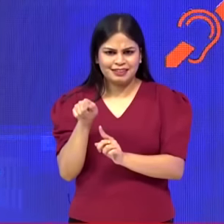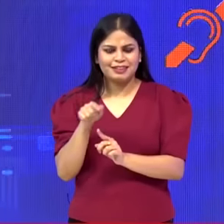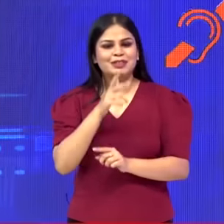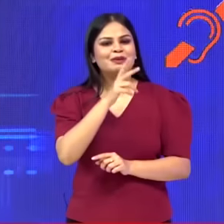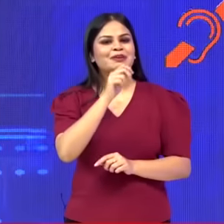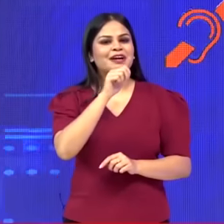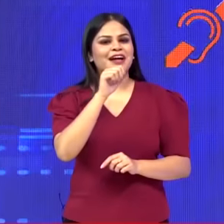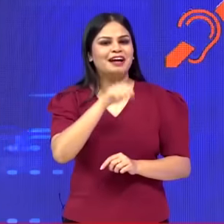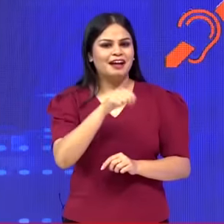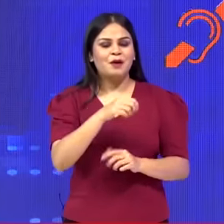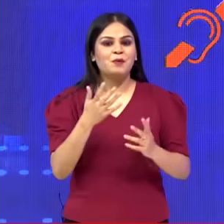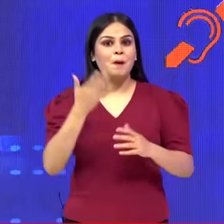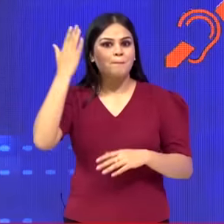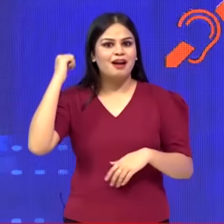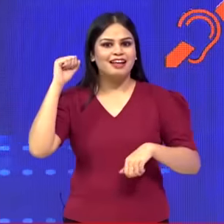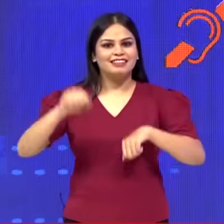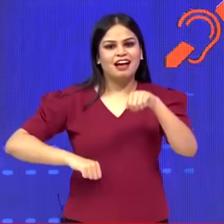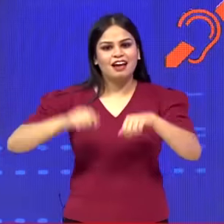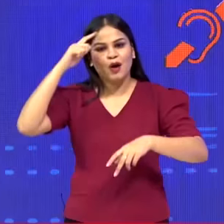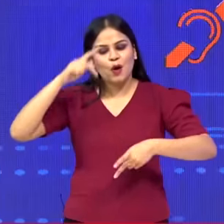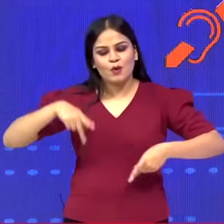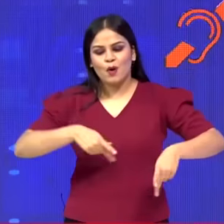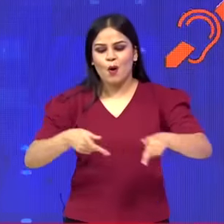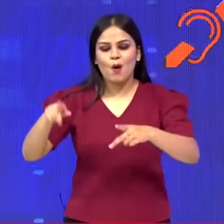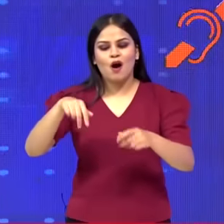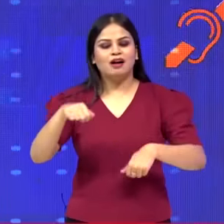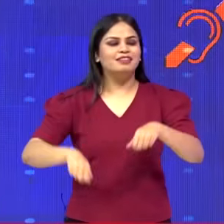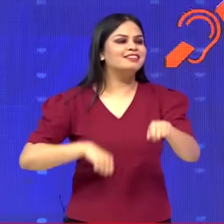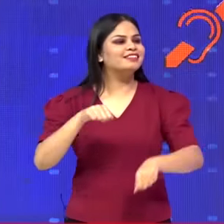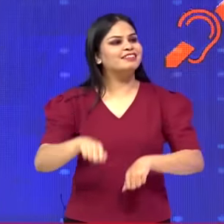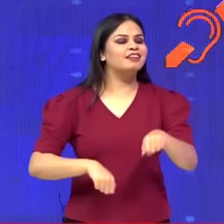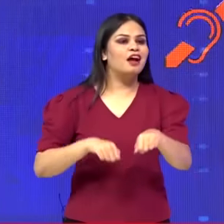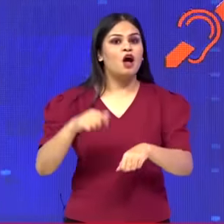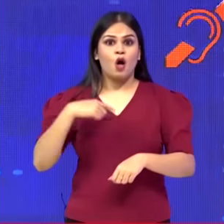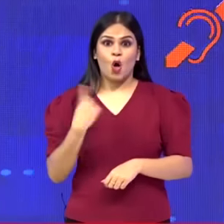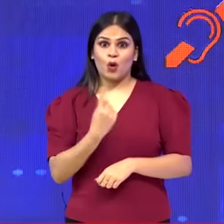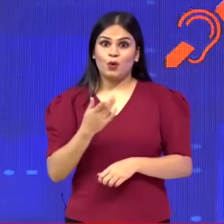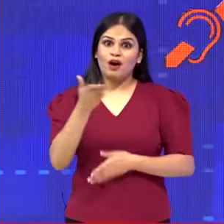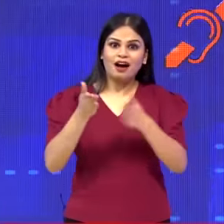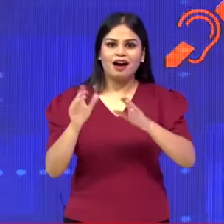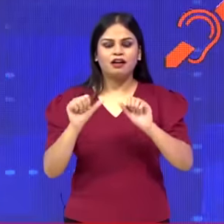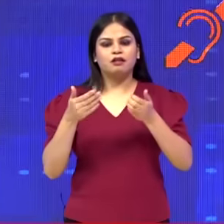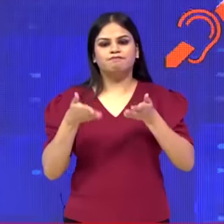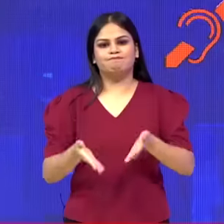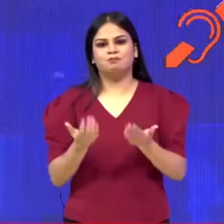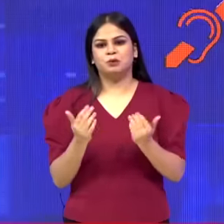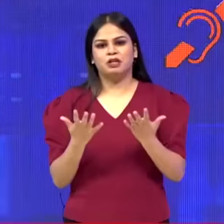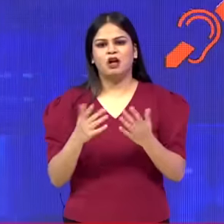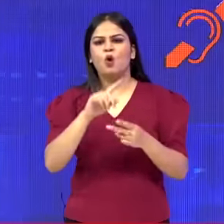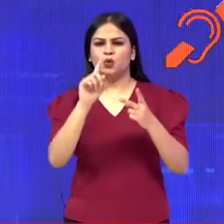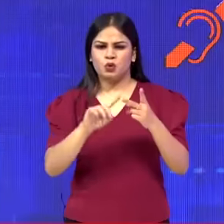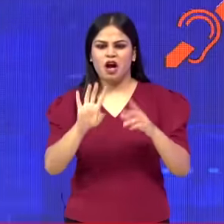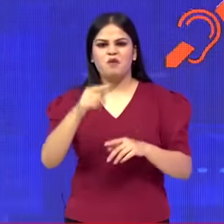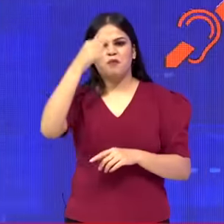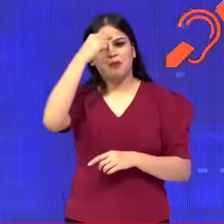हाँ सर वो साइकिल चलाना, रास्ते पे अकेले कहीं पर भी जाना, वो नहीं हो पाता. और उससे भी थोड़ा सा मेरे को एक